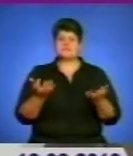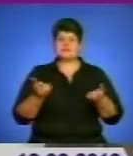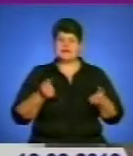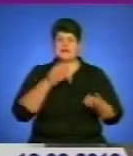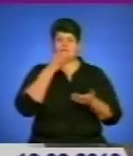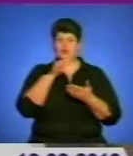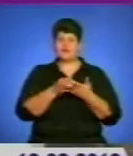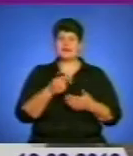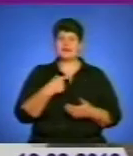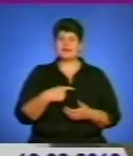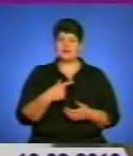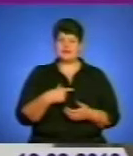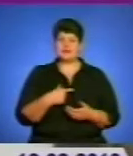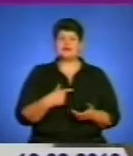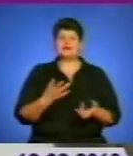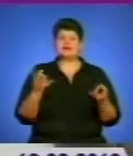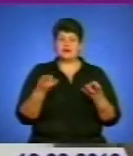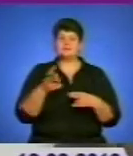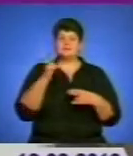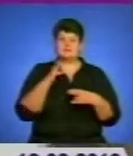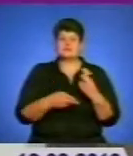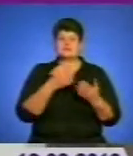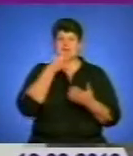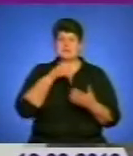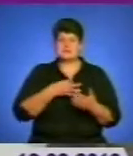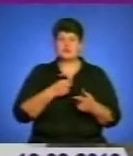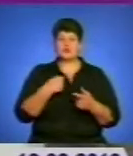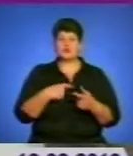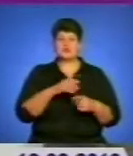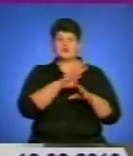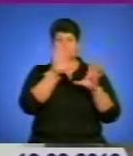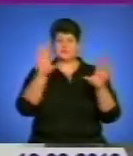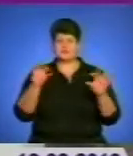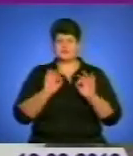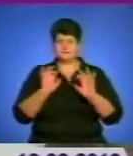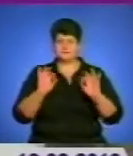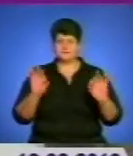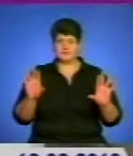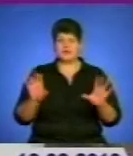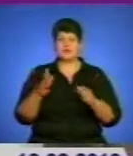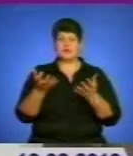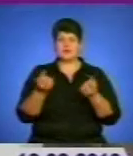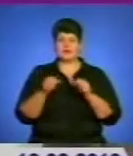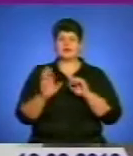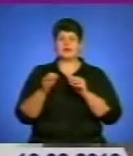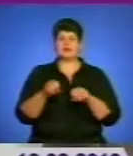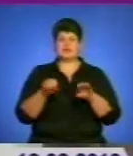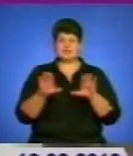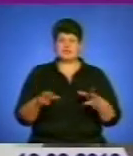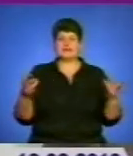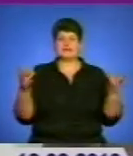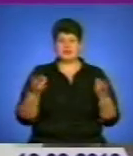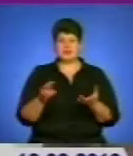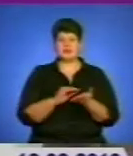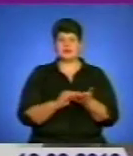відповідальність на себе. Треба нарешті сказати собі і всім, і прийняти остаточне рішення, власне таке, яке